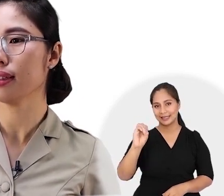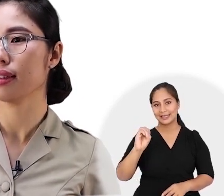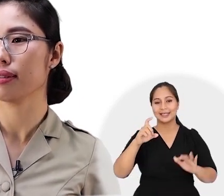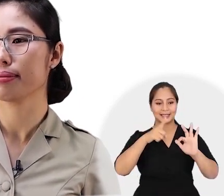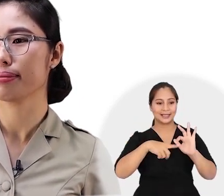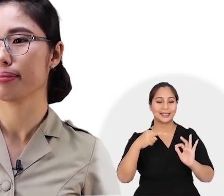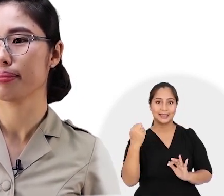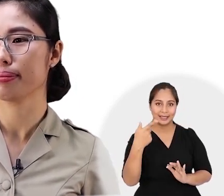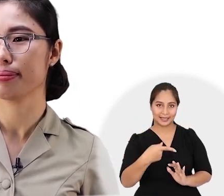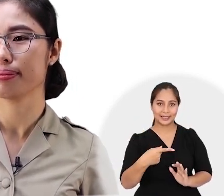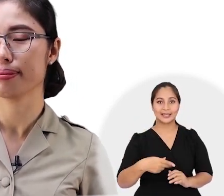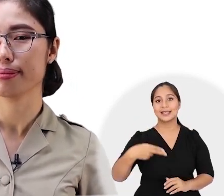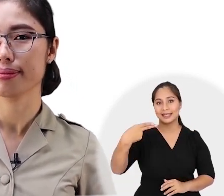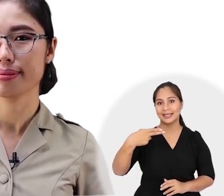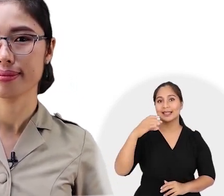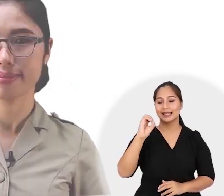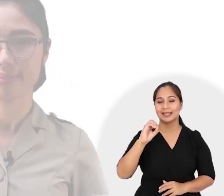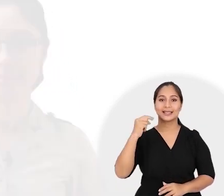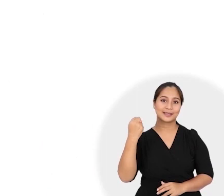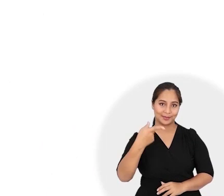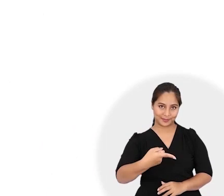หิ่ง